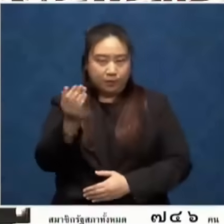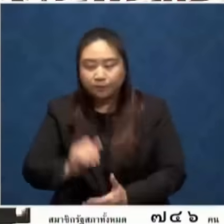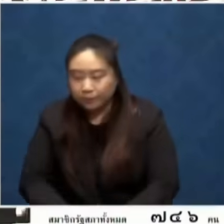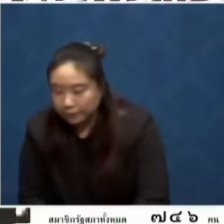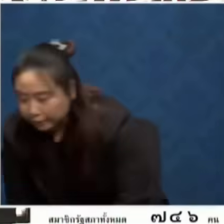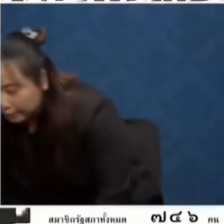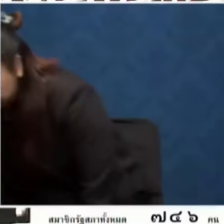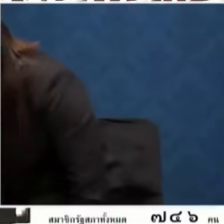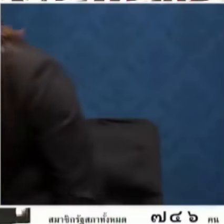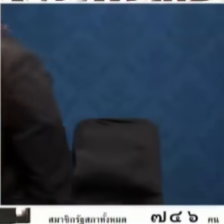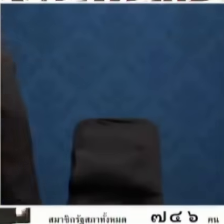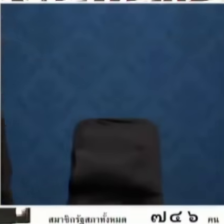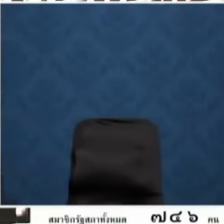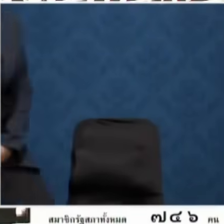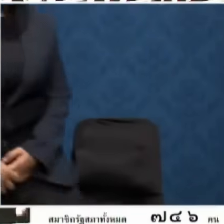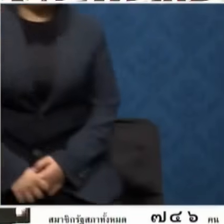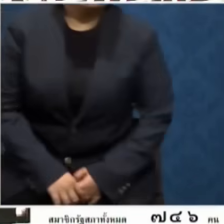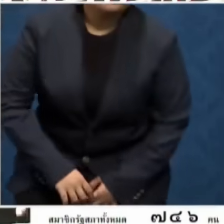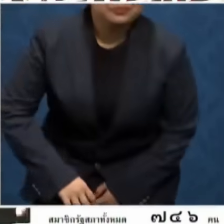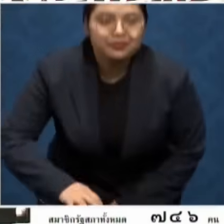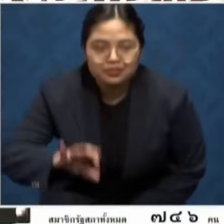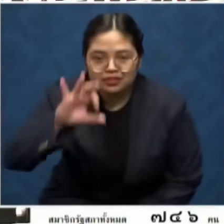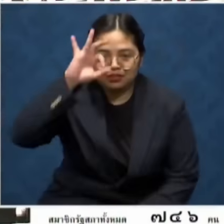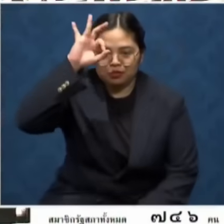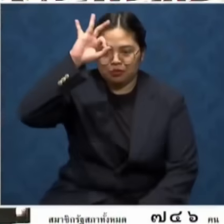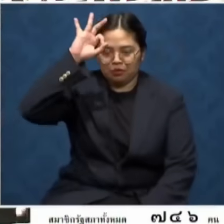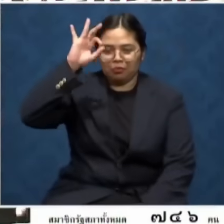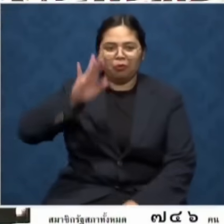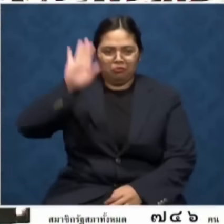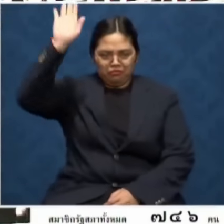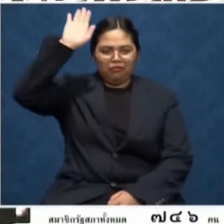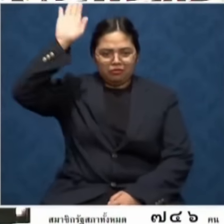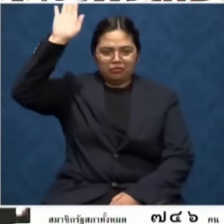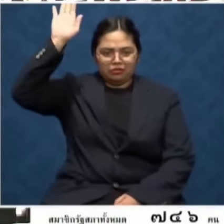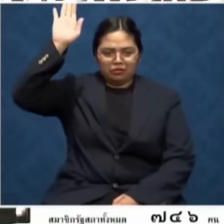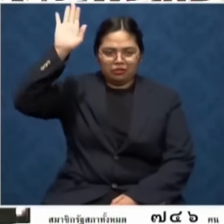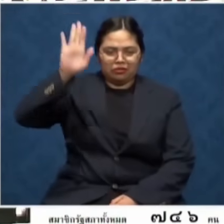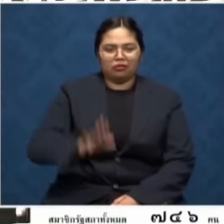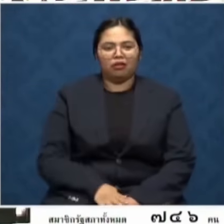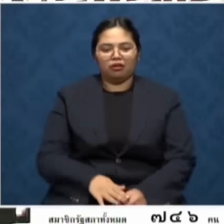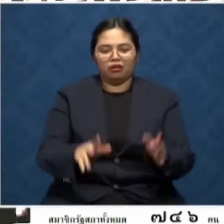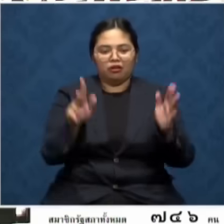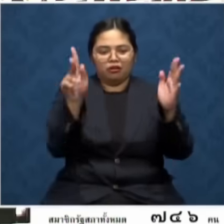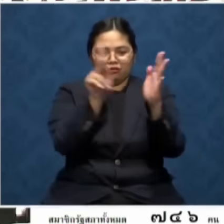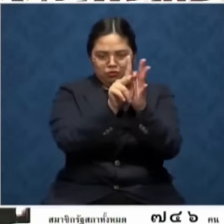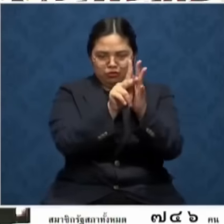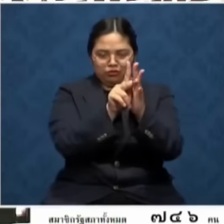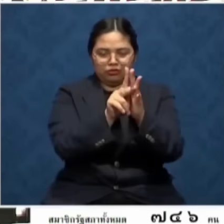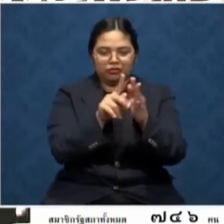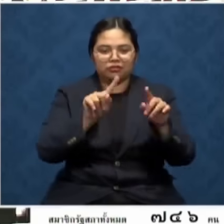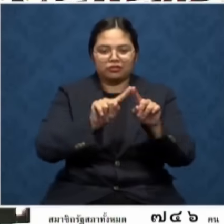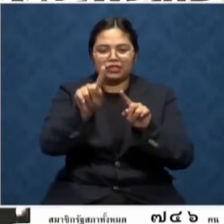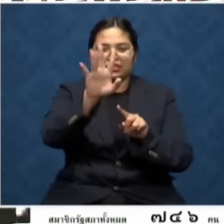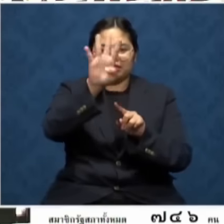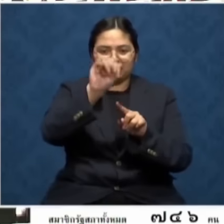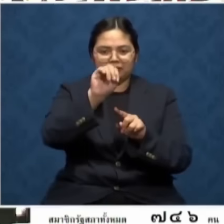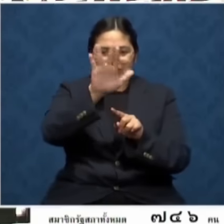จน์ครับผมขอประท้วงท่านผู้ประท้วงทั้ง2คนเลยนะครับตามข้อบังคับข้อที่45ท่านนายกเศรษฐาก็นั่งอยู่